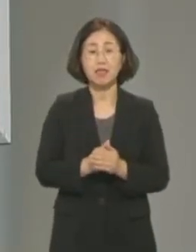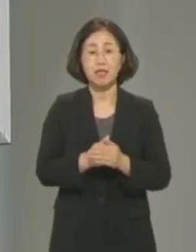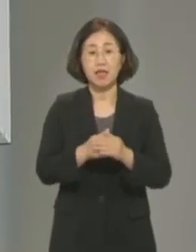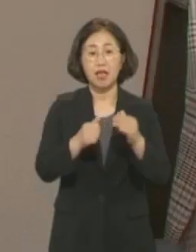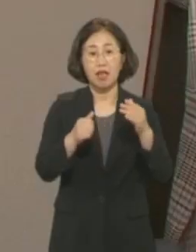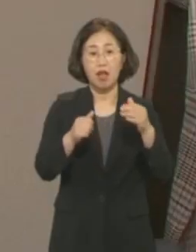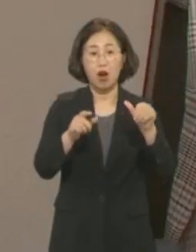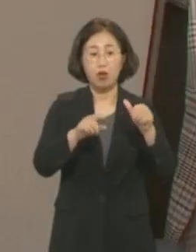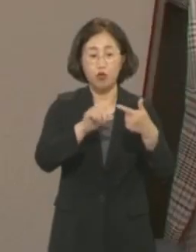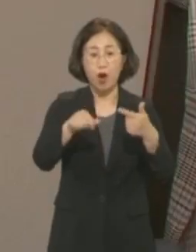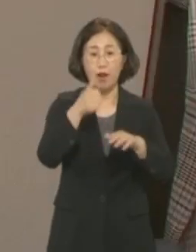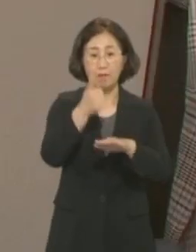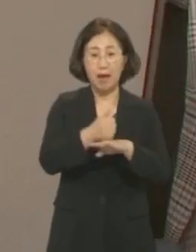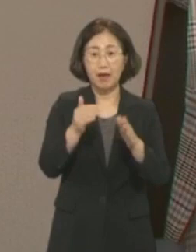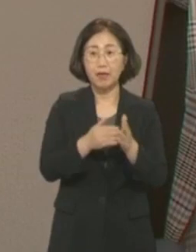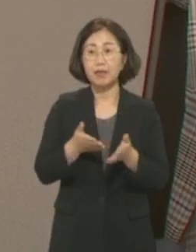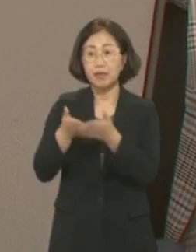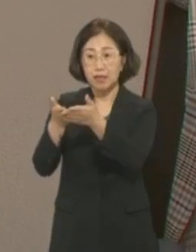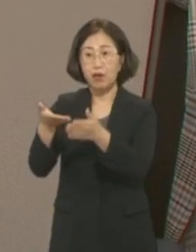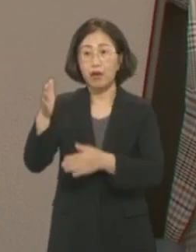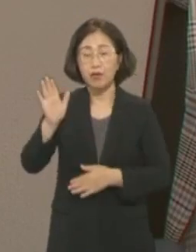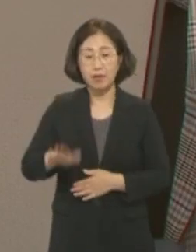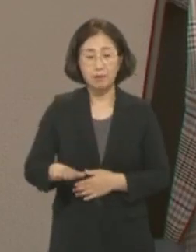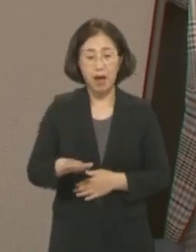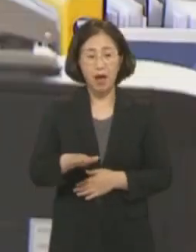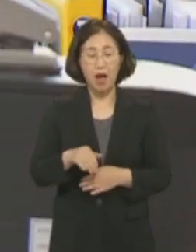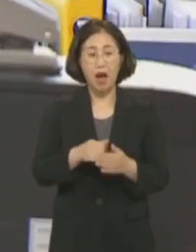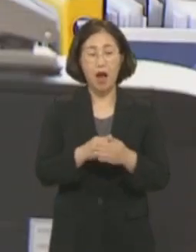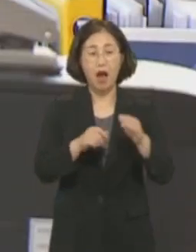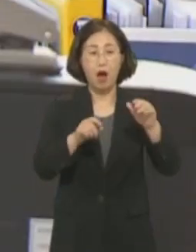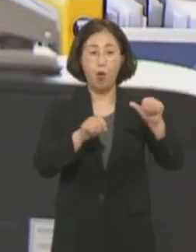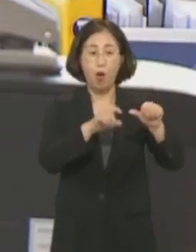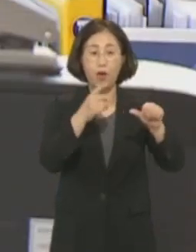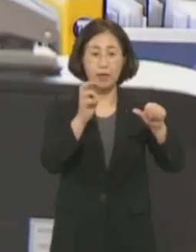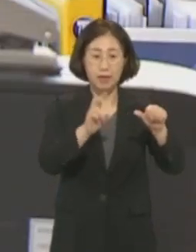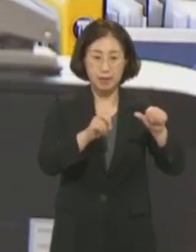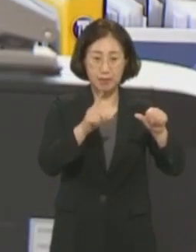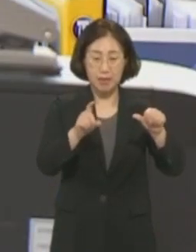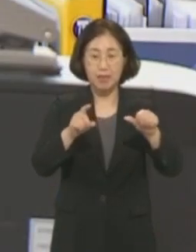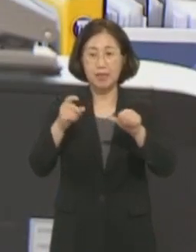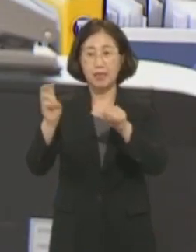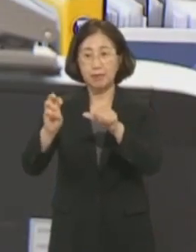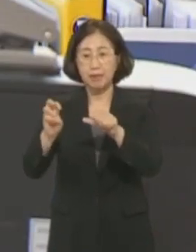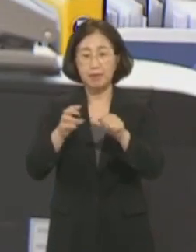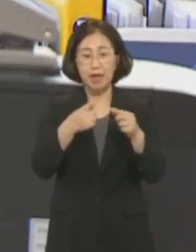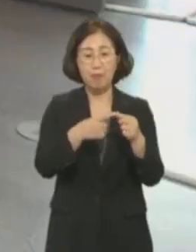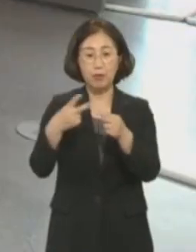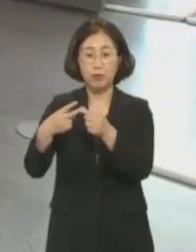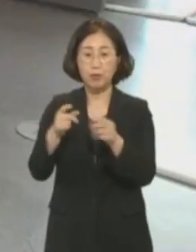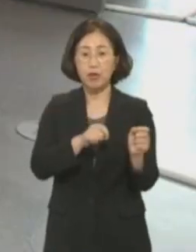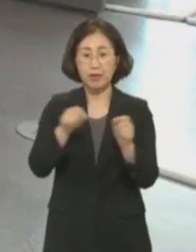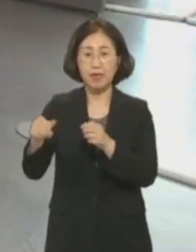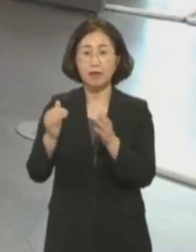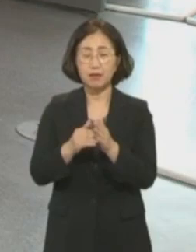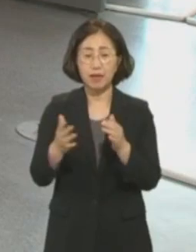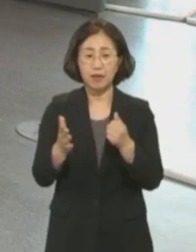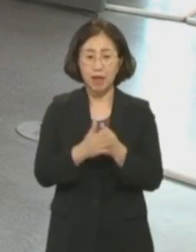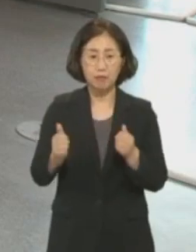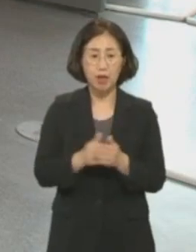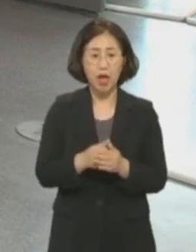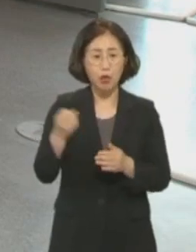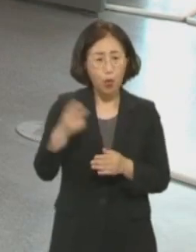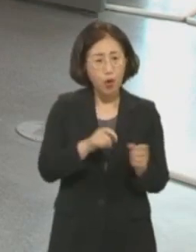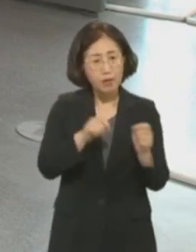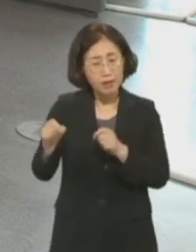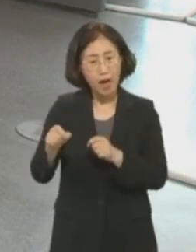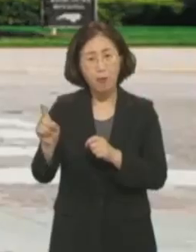스포츠연맹 즉 pc의 요청했지만 이미 지난달 11일과 30일 두 차례 연장을 한터라 아직까지 공식적인 답변이